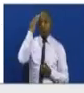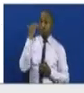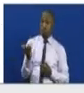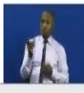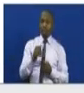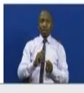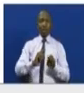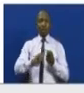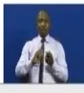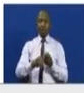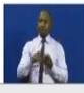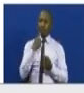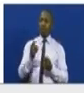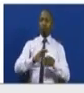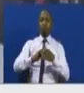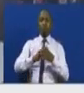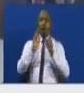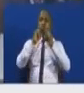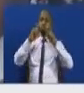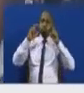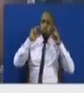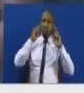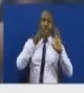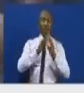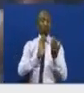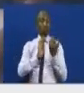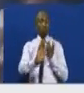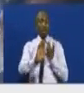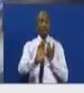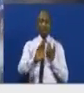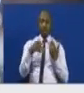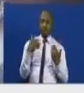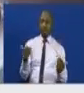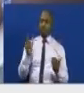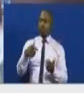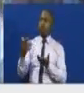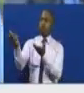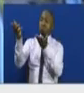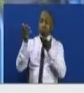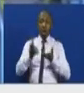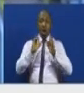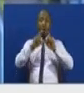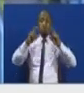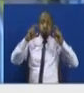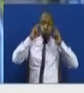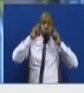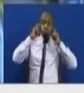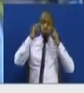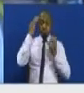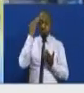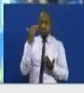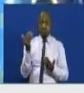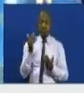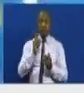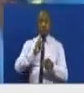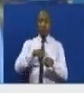pia walisema tuvaa hizi nani barakoa ili tusudi kuzuia, na anapokuwa anakuta chakula anaka amevaa barakoa kinga. Sasa sijajua anapokuwa